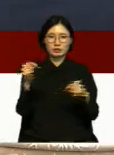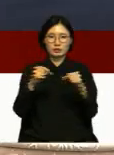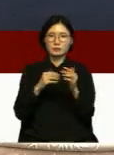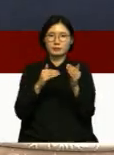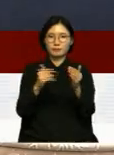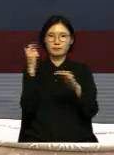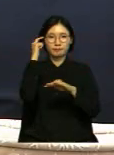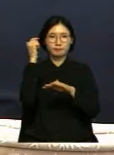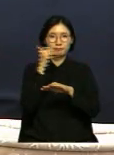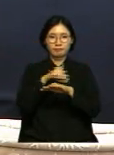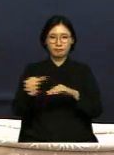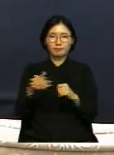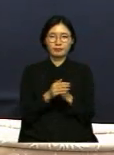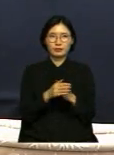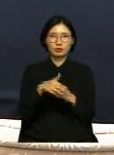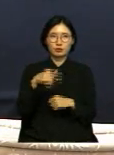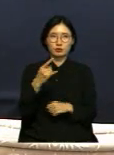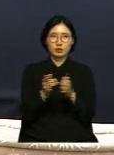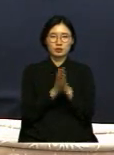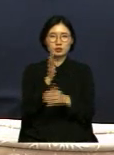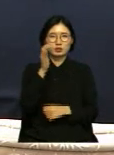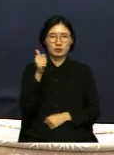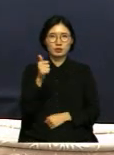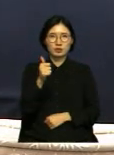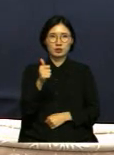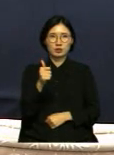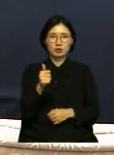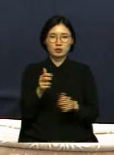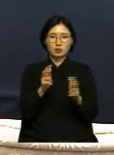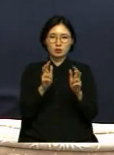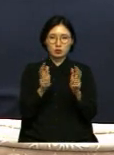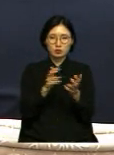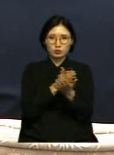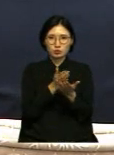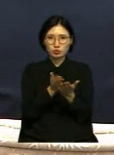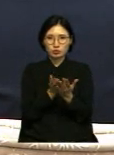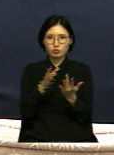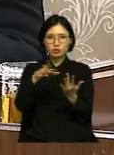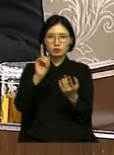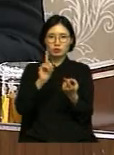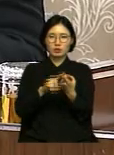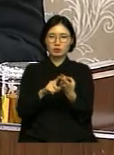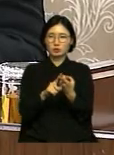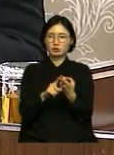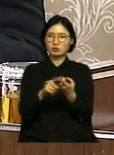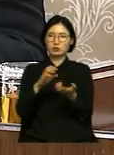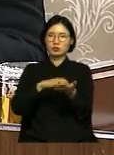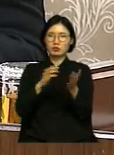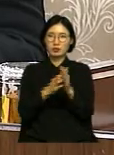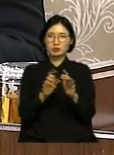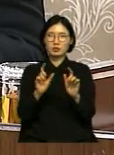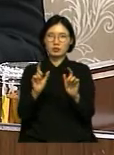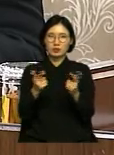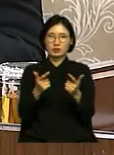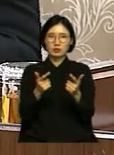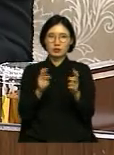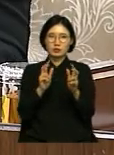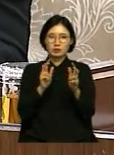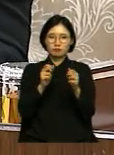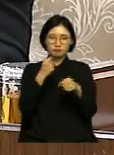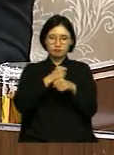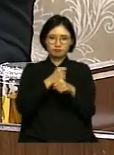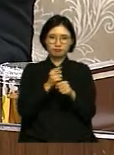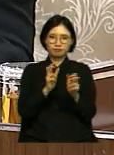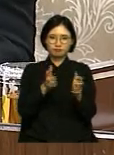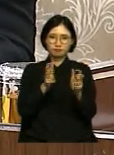예정입니다. 이런 상황에 최 시장은 업종 선정 문제는 시의적절하지 않는 고민이라며 제조업 유치엔 흔들림